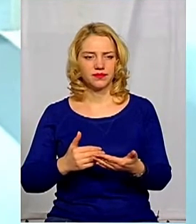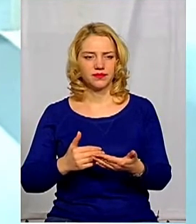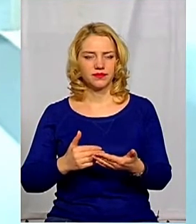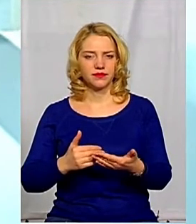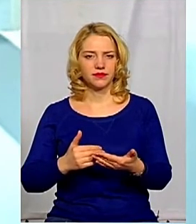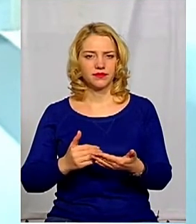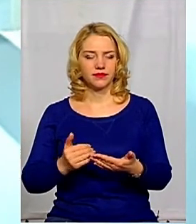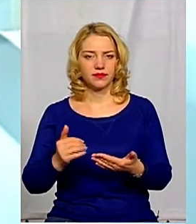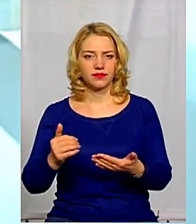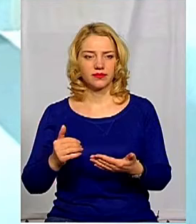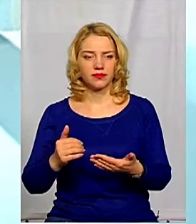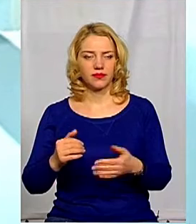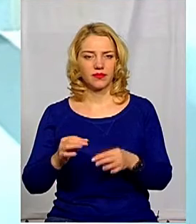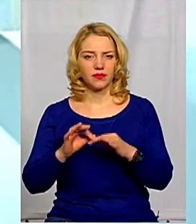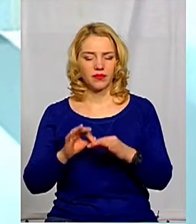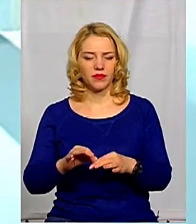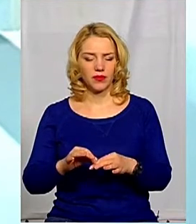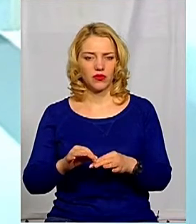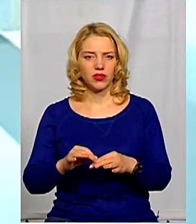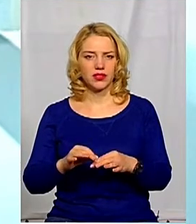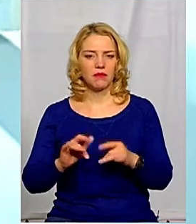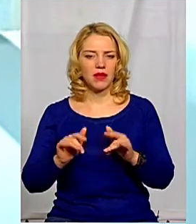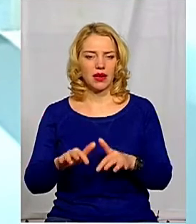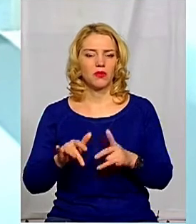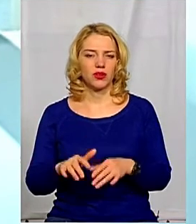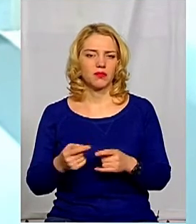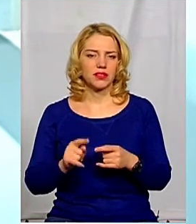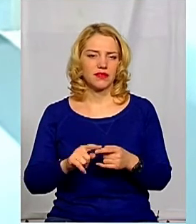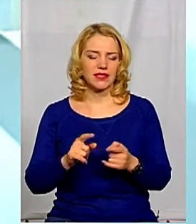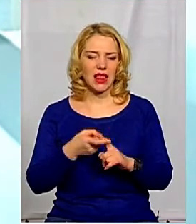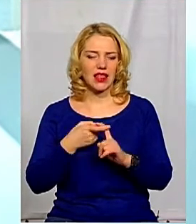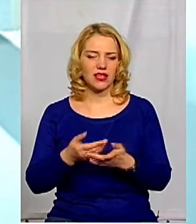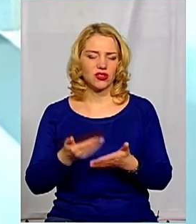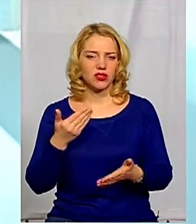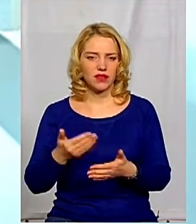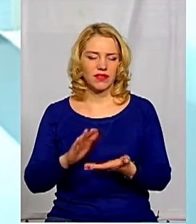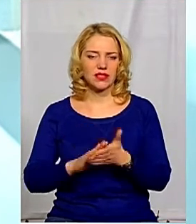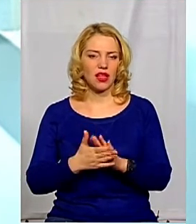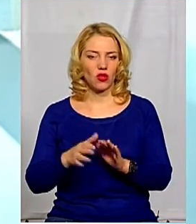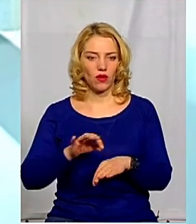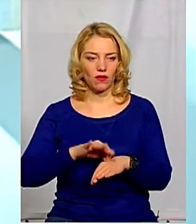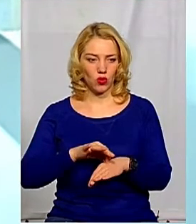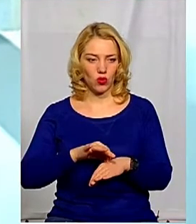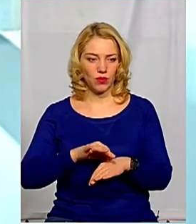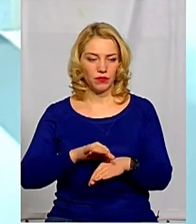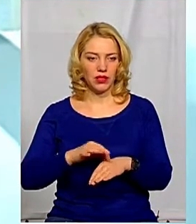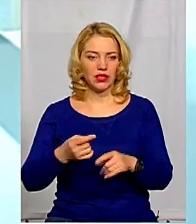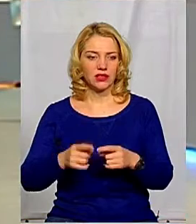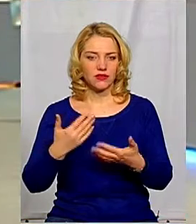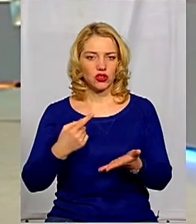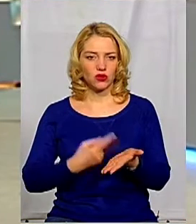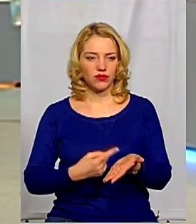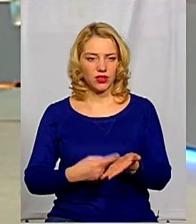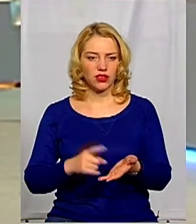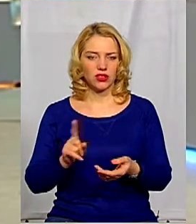перелік проводиться цілий перелік міроприємств в залежності від стану хворого. Це вже